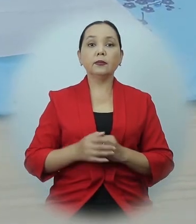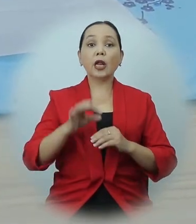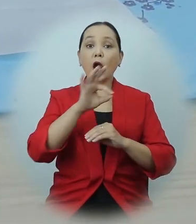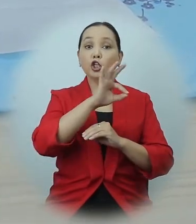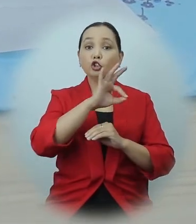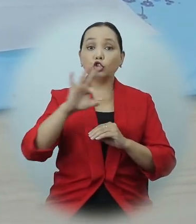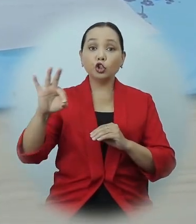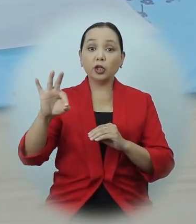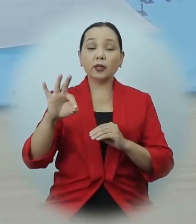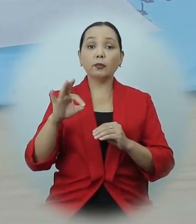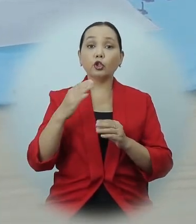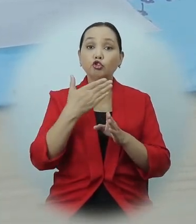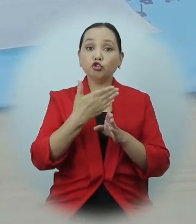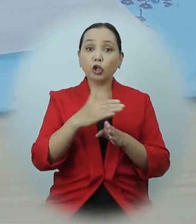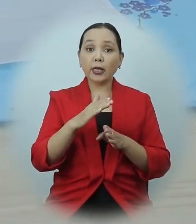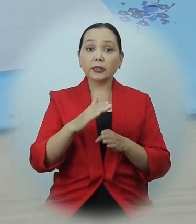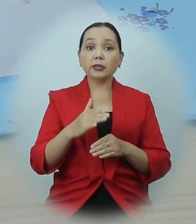очерчиваем недостающую часть.